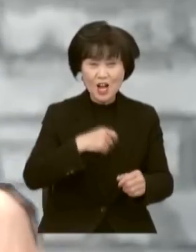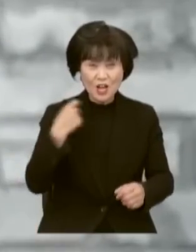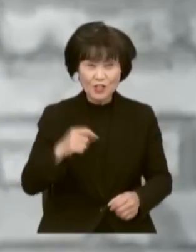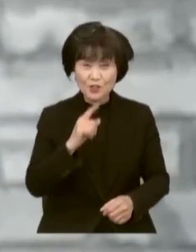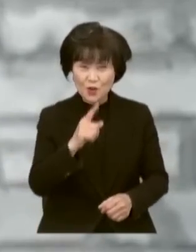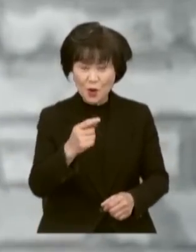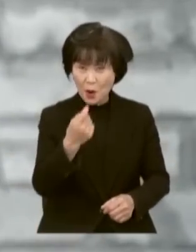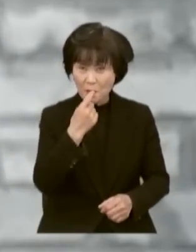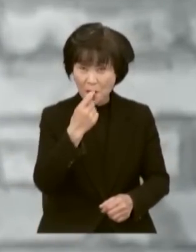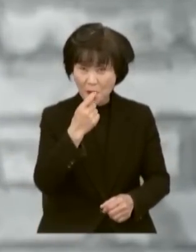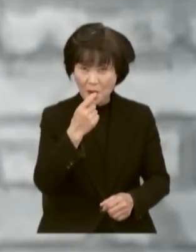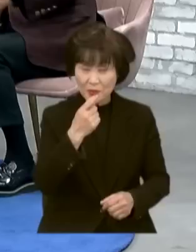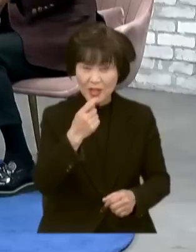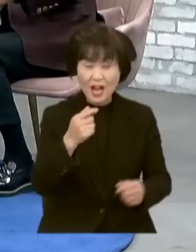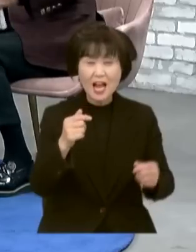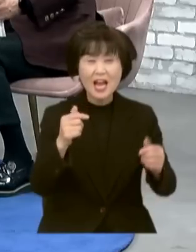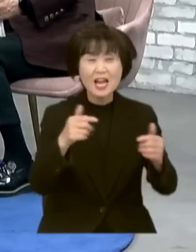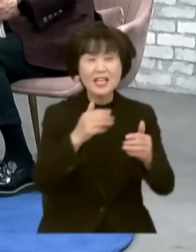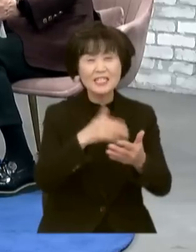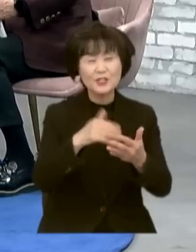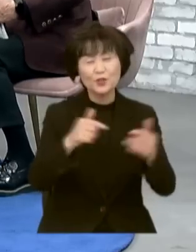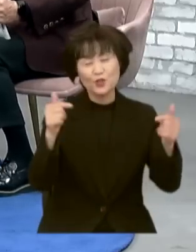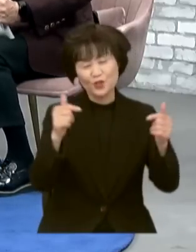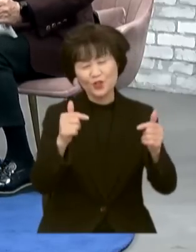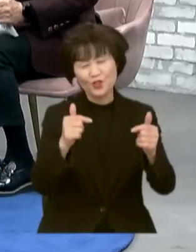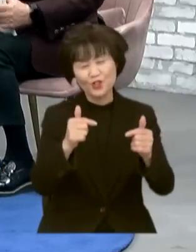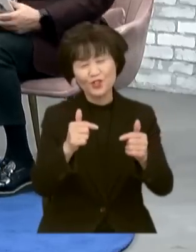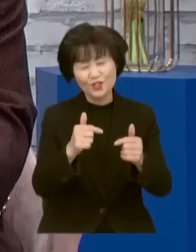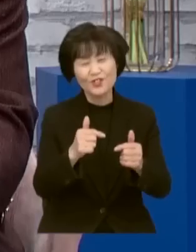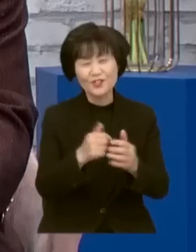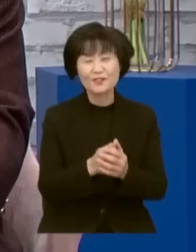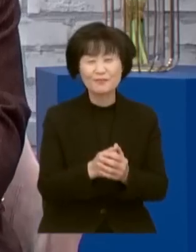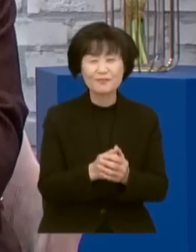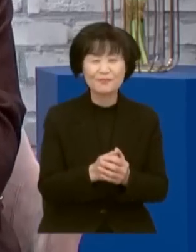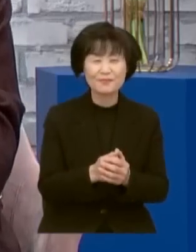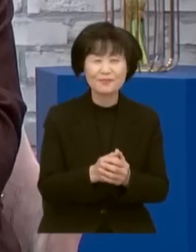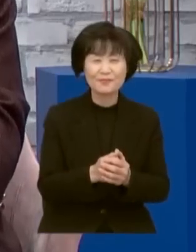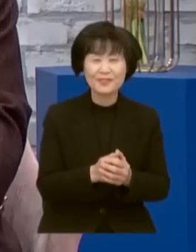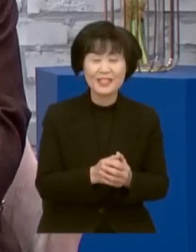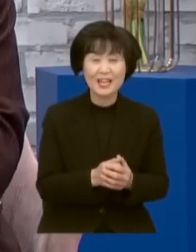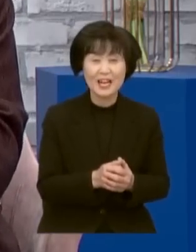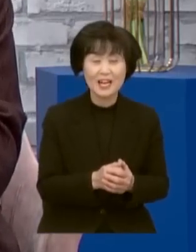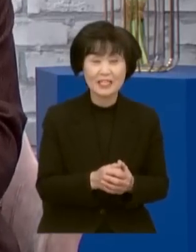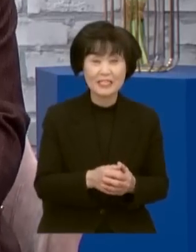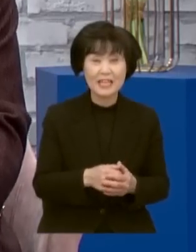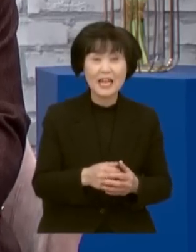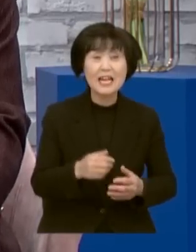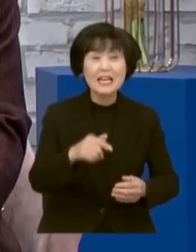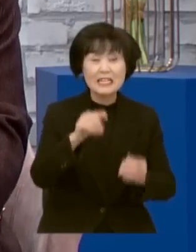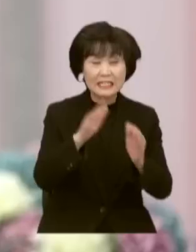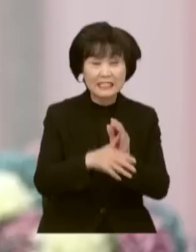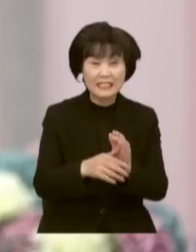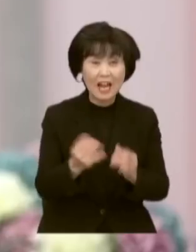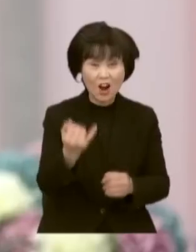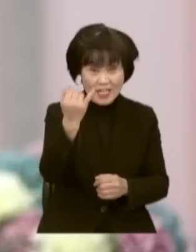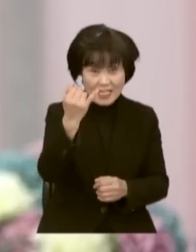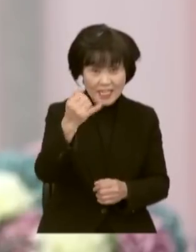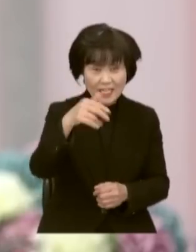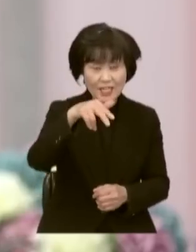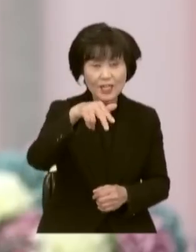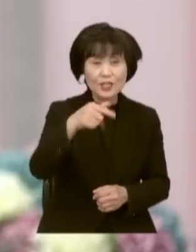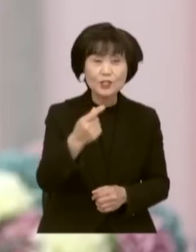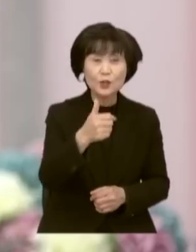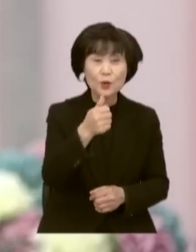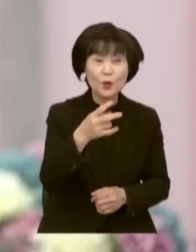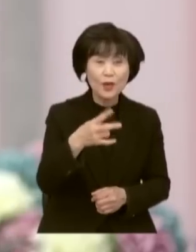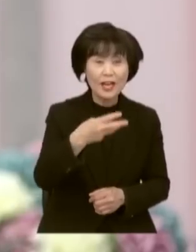나가고 막 아무튼 그러면서 자, 그런데 예. 그런데 조혜련 집사님이 이제 주님을 만납니다. 맞아요.